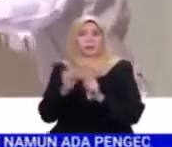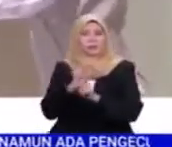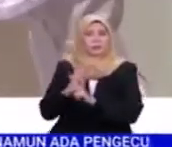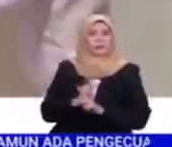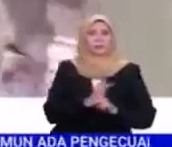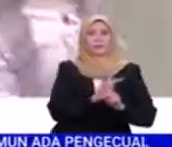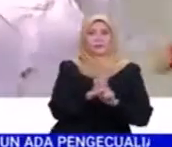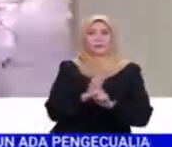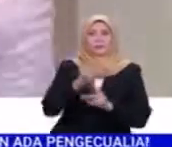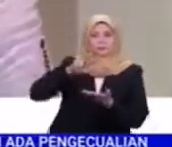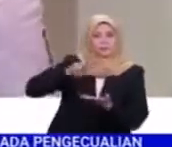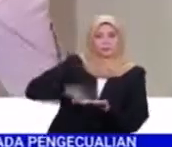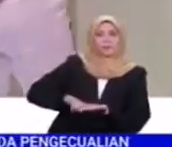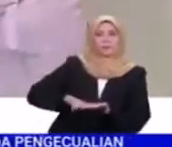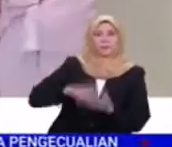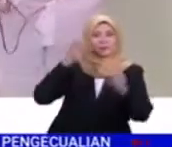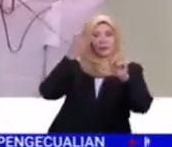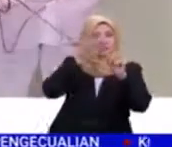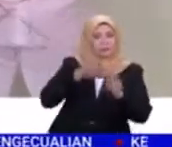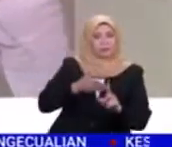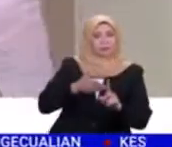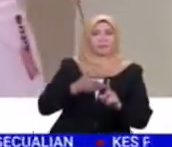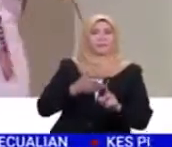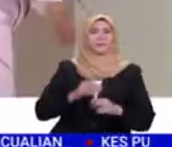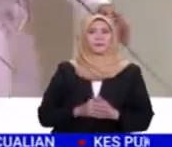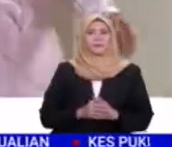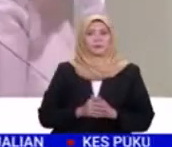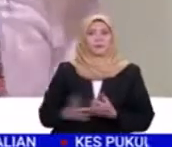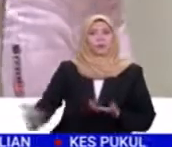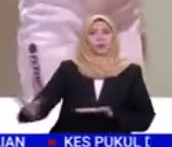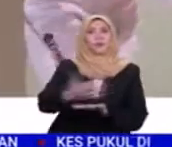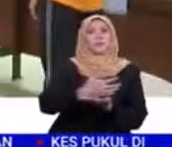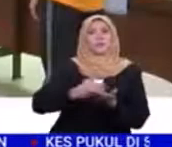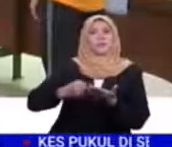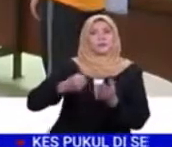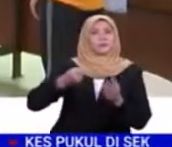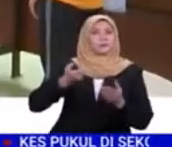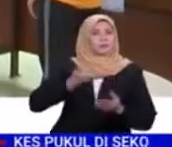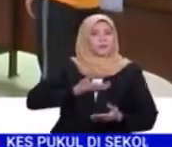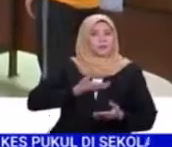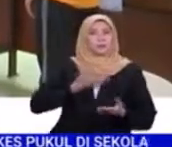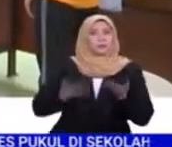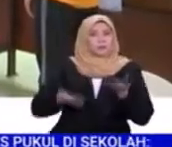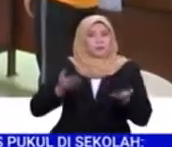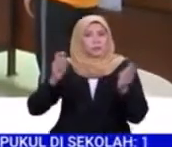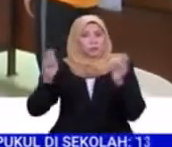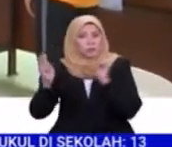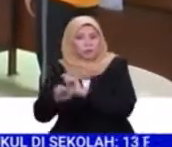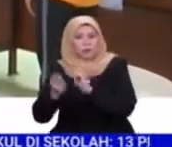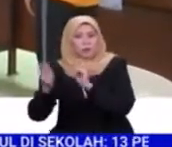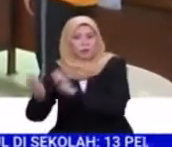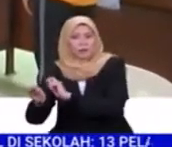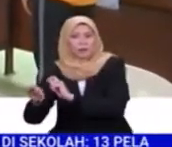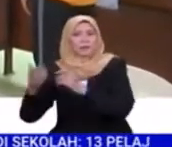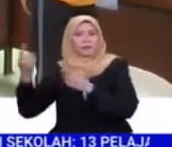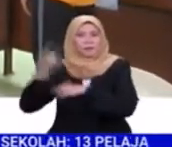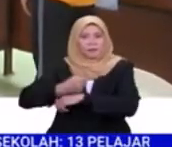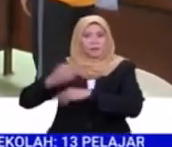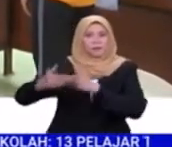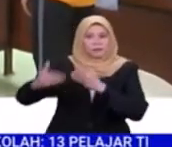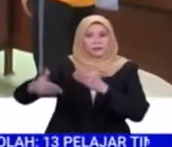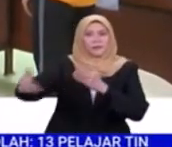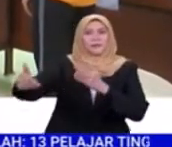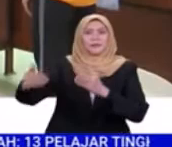dalam mengutamakan sasaran kewajiban pihak juga katanya mungkin berubah dari hari ke hari sepanjang